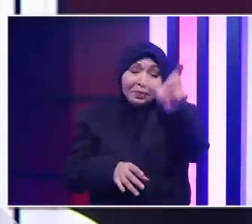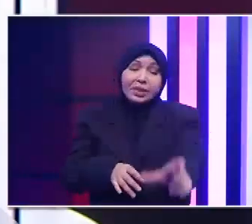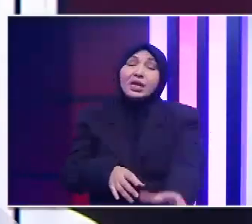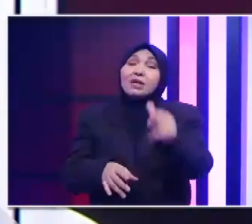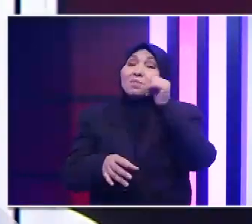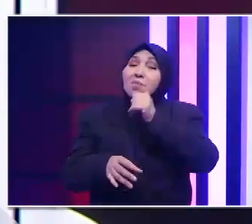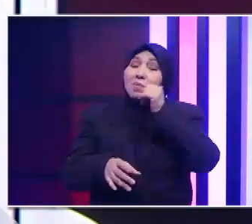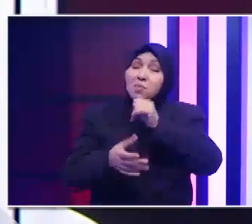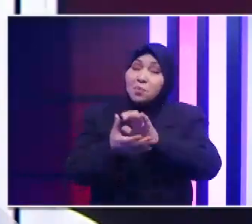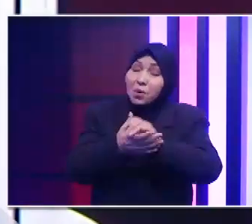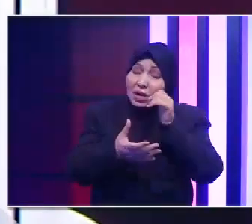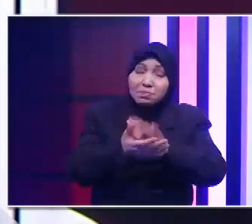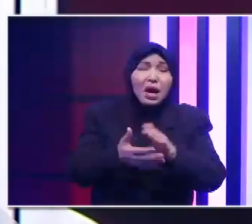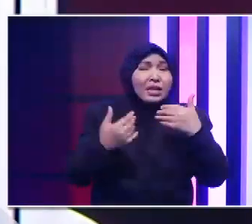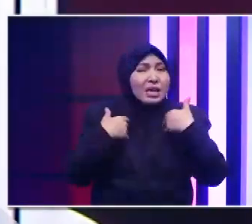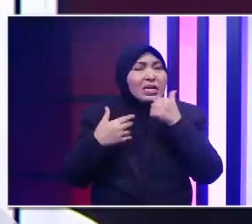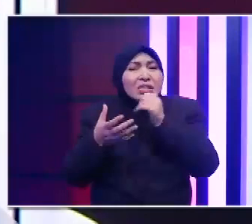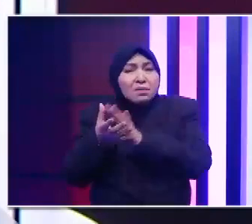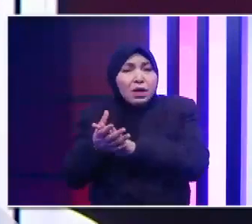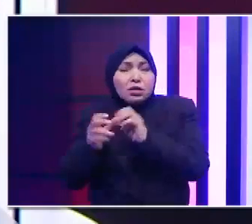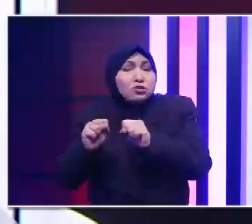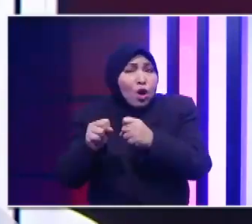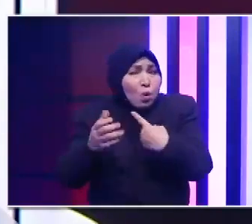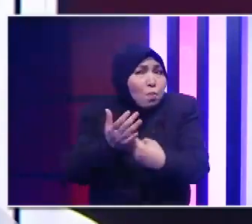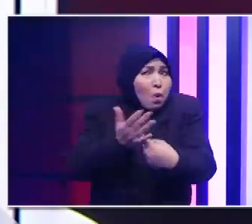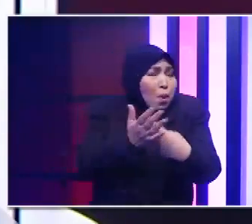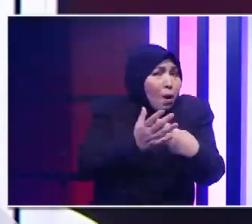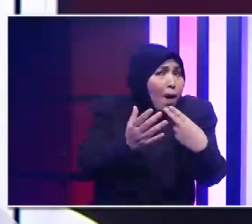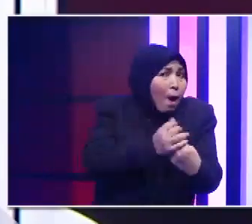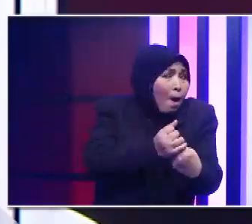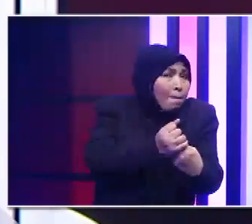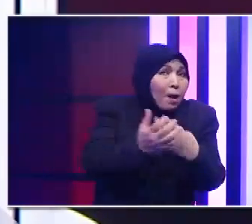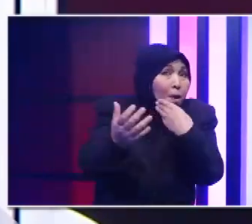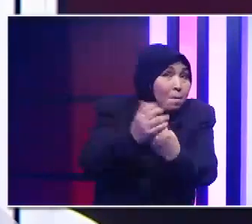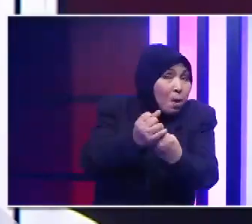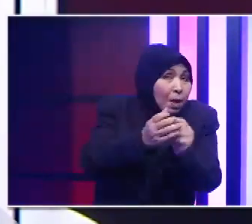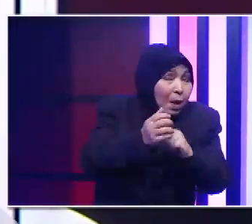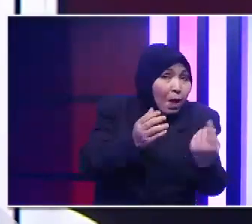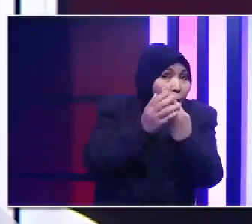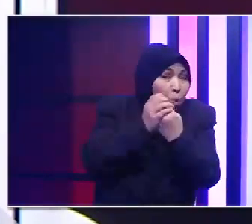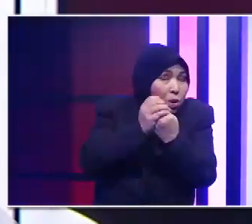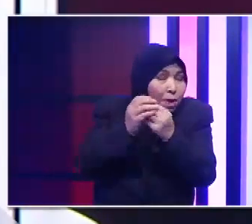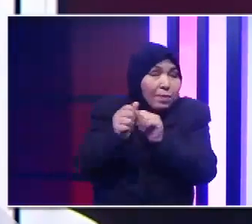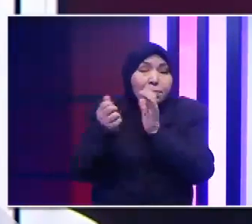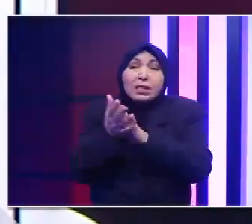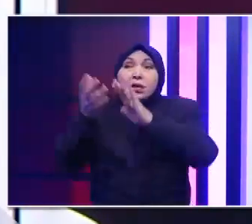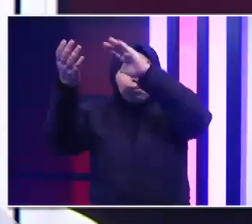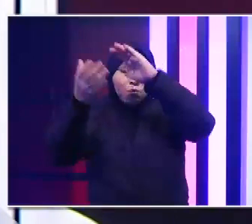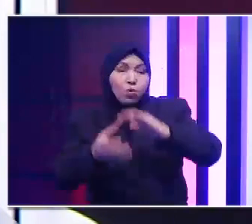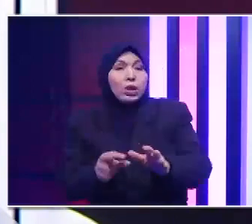perasaan cemburu yang ada di kalangan mereka mereka sanggup berpangkat untuk menyusahkan Nabi Shallallahu Alaihi Wasallam maka turunlah ayat ini